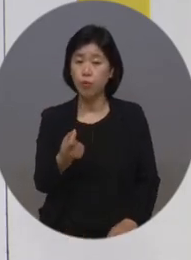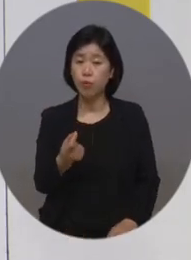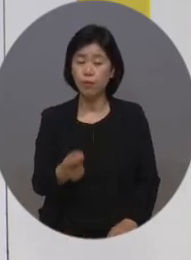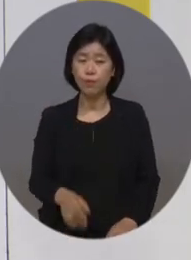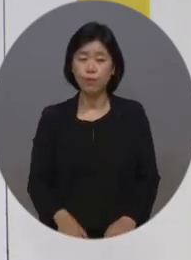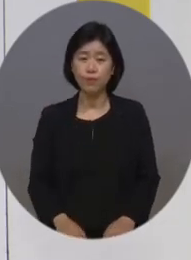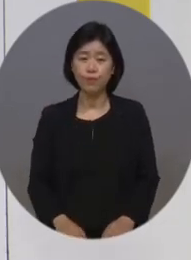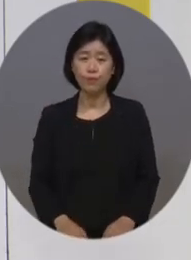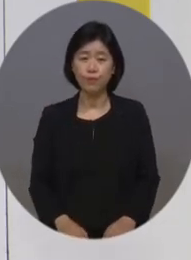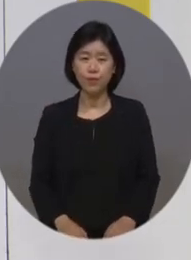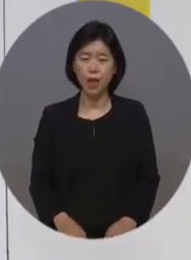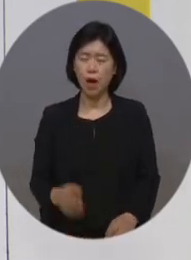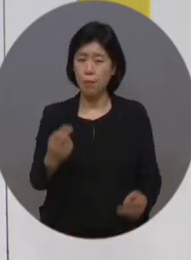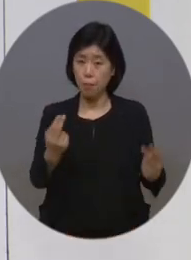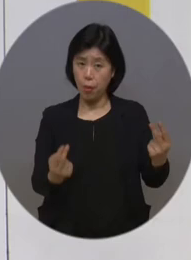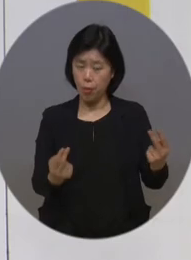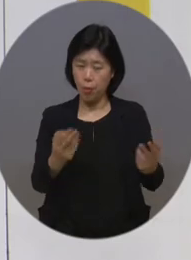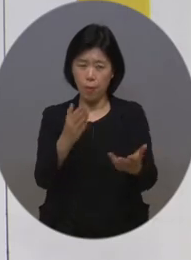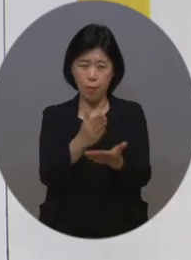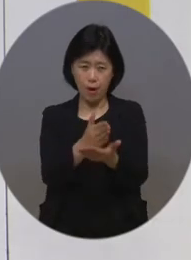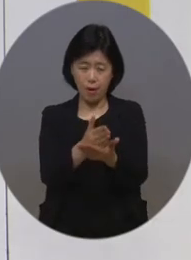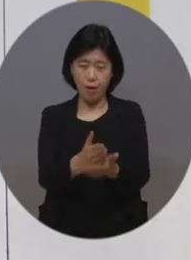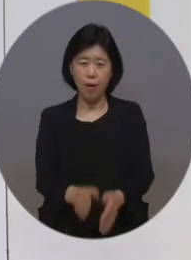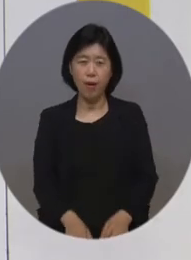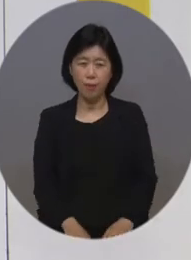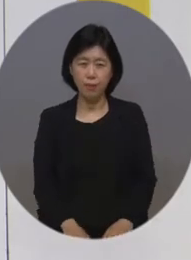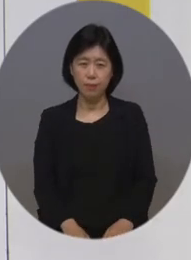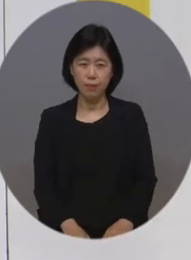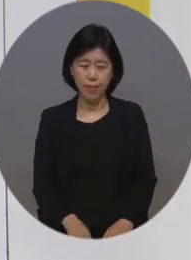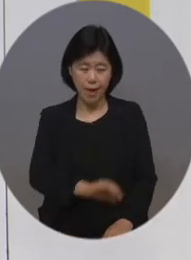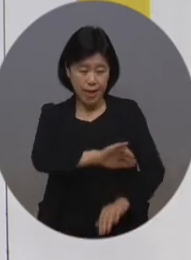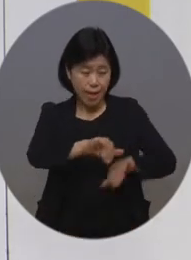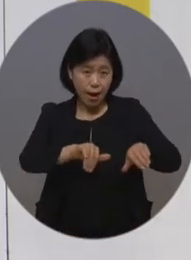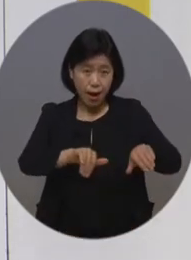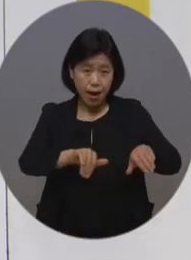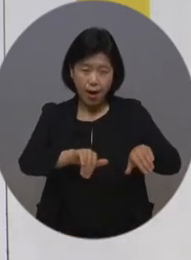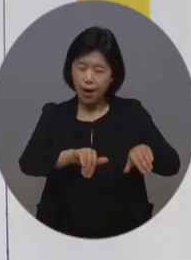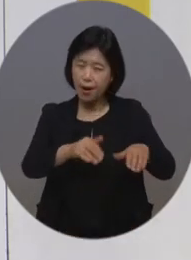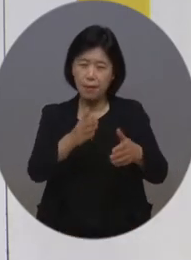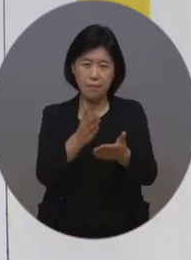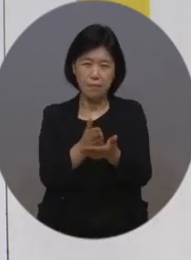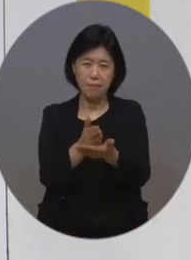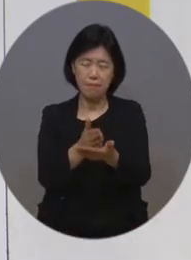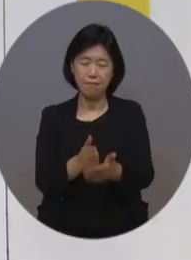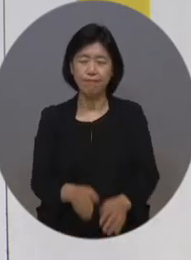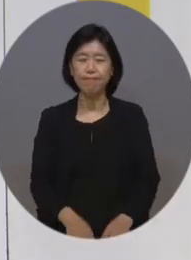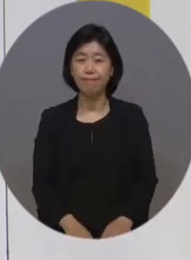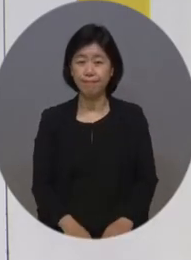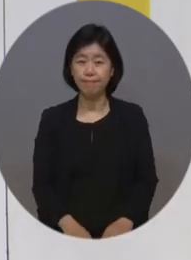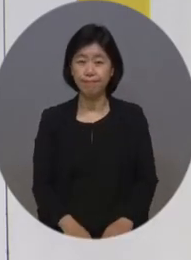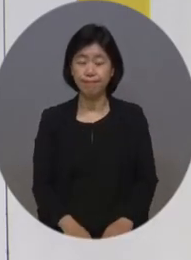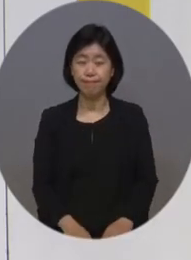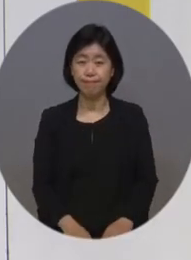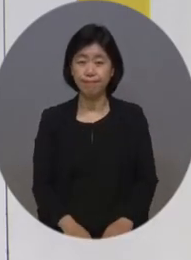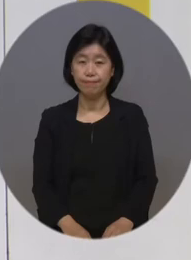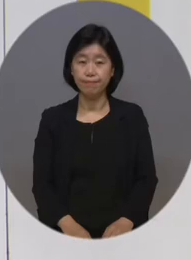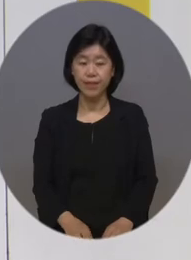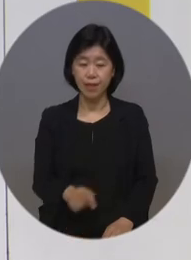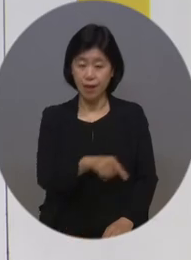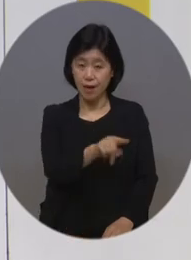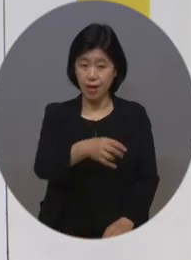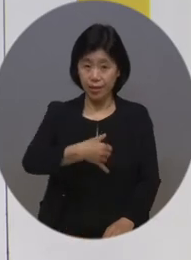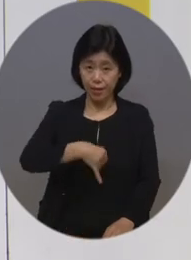어 비교는 절대 하면 안되구요 4 간석 또 가급적이면 안 하는 게 조금 무엇보다도